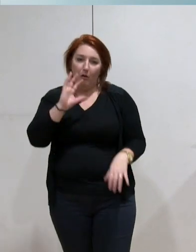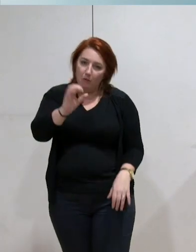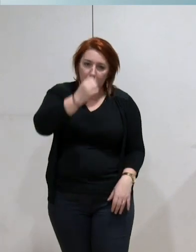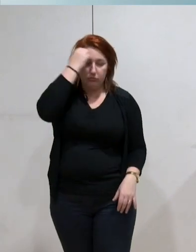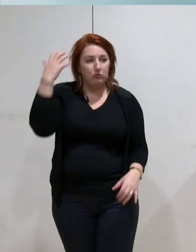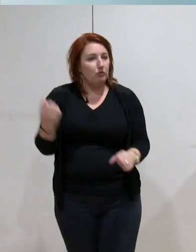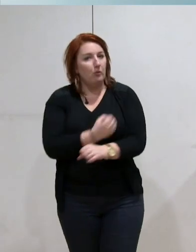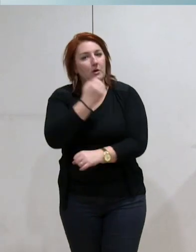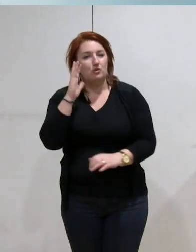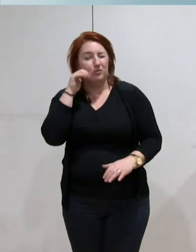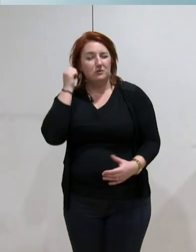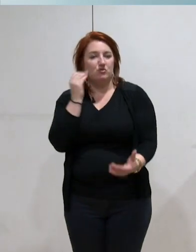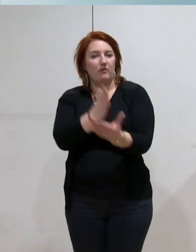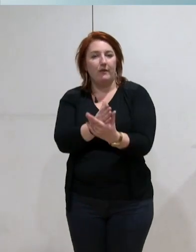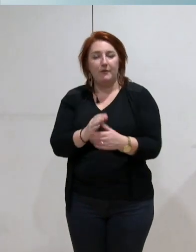à intervenir